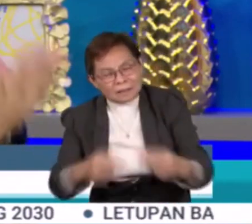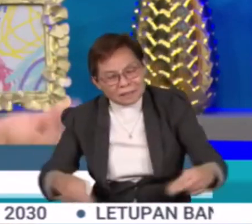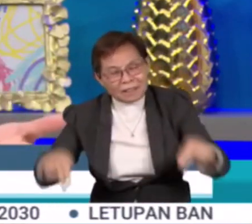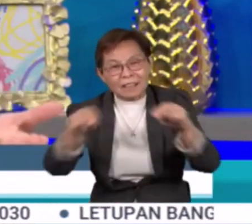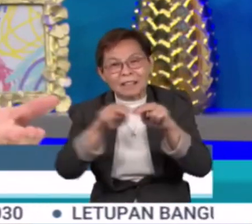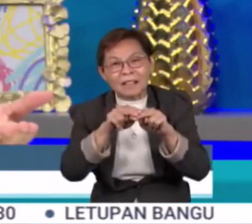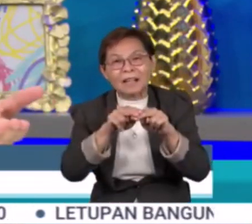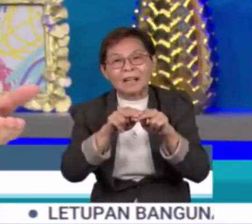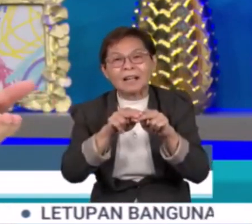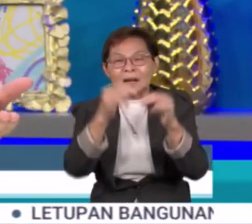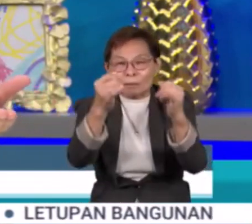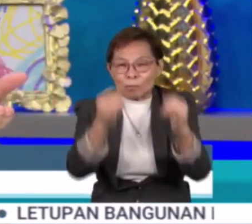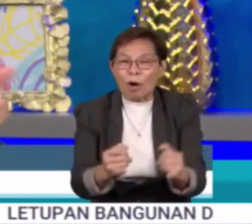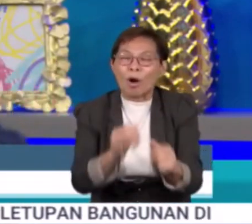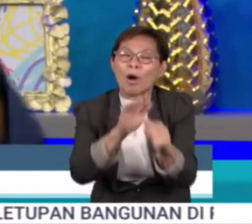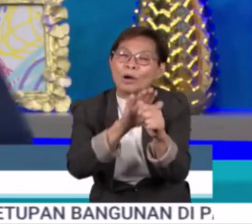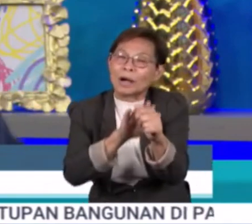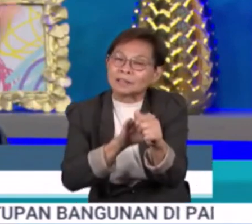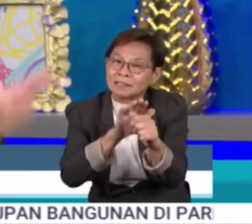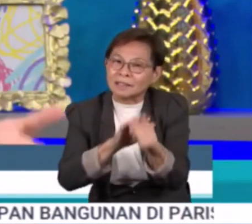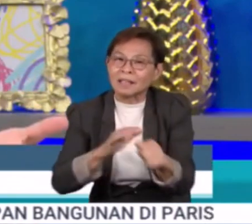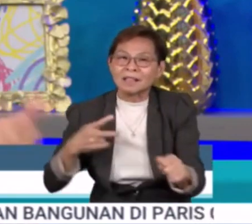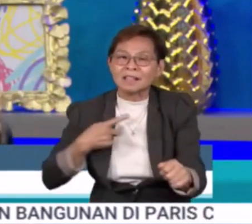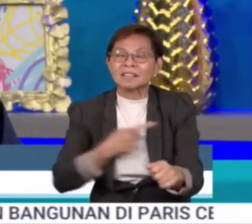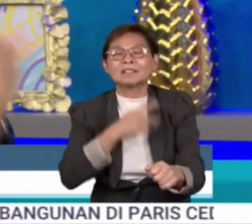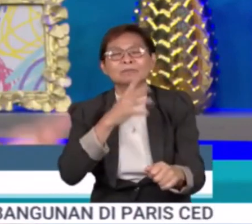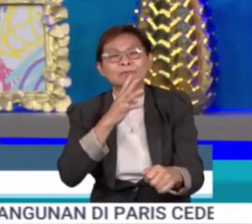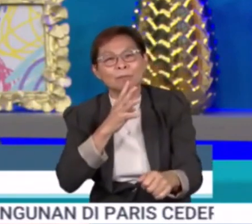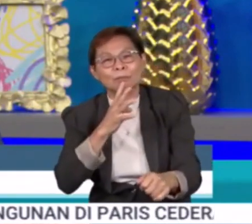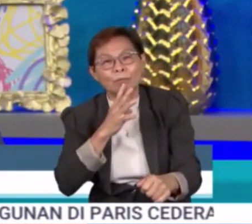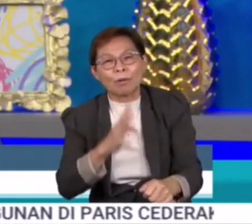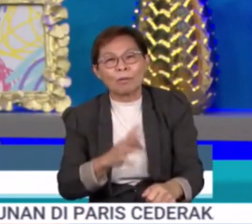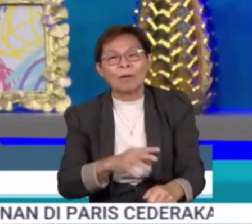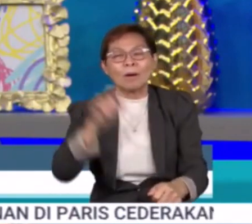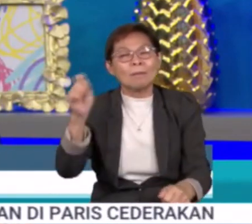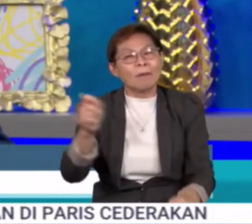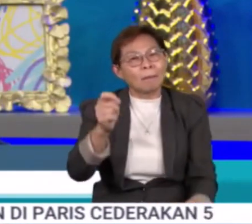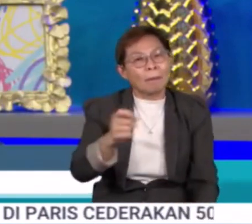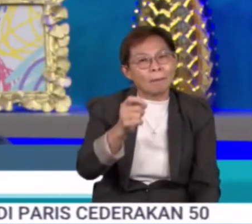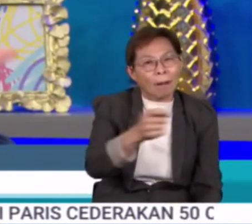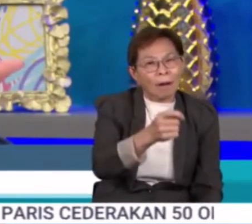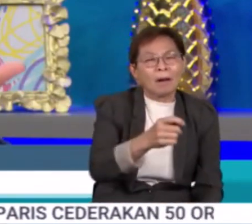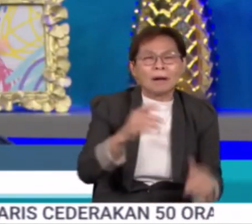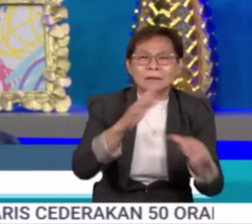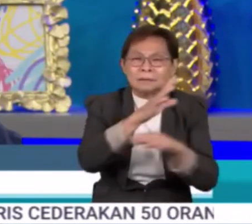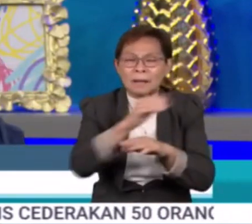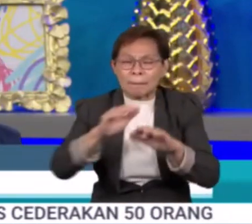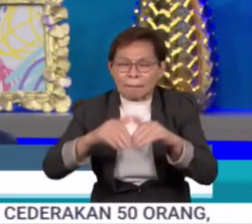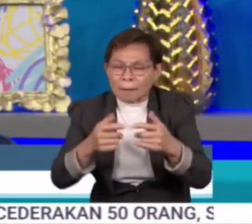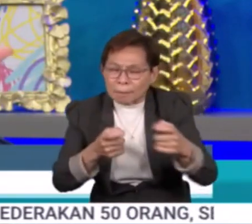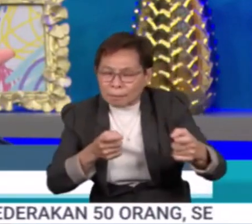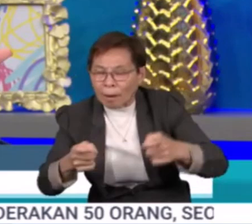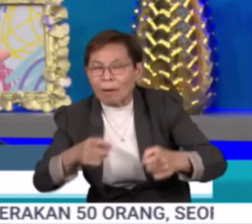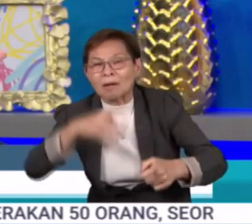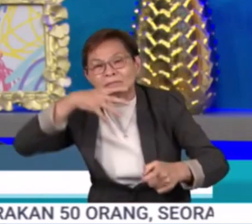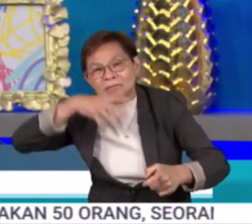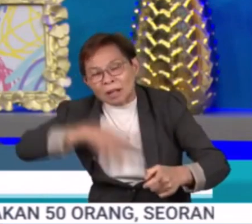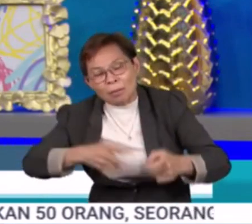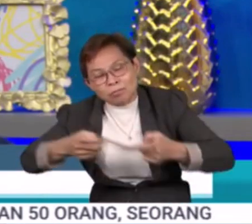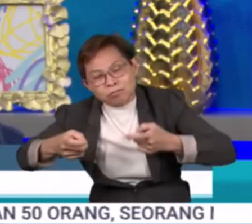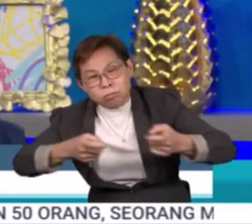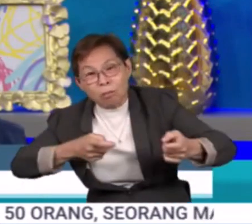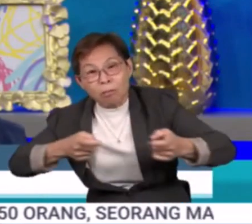ihsan, kasih sayang seperti mana kita sebut tadi, yarhamu man fil ard, yarhamukum man fis sama. Dan bagaimana pentadbiran Nabi sallallahu